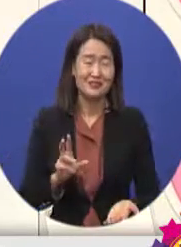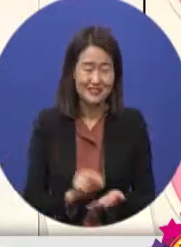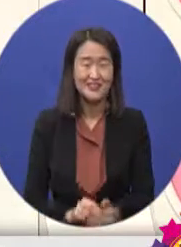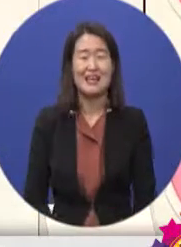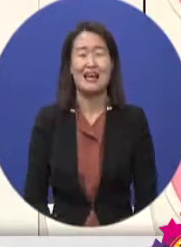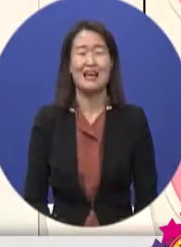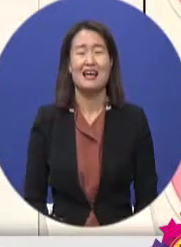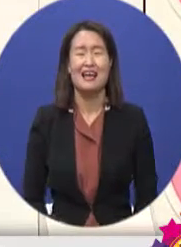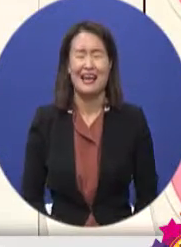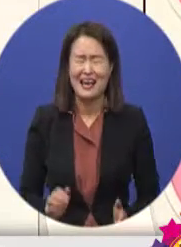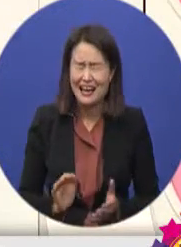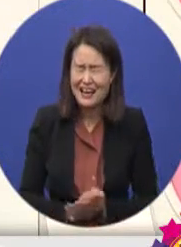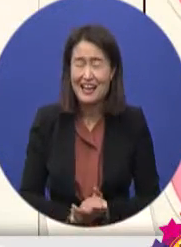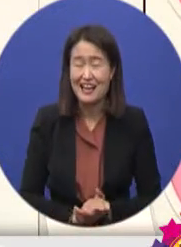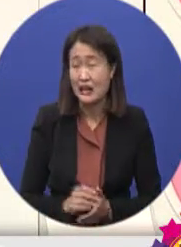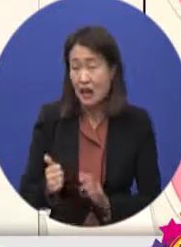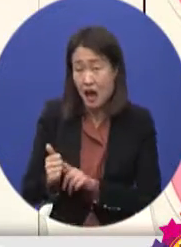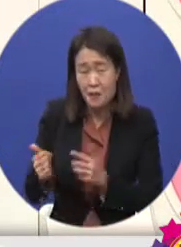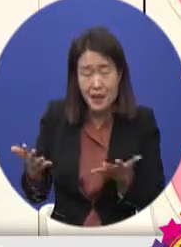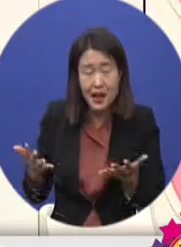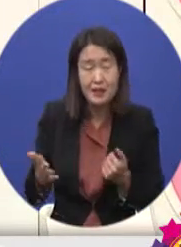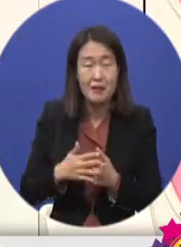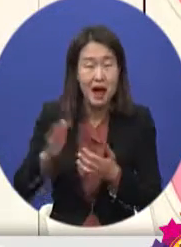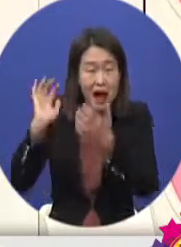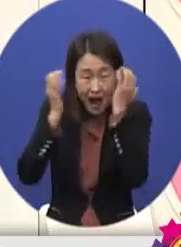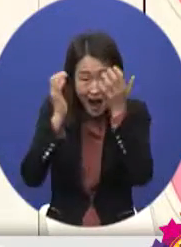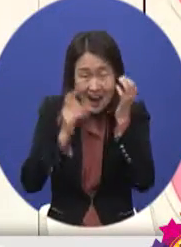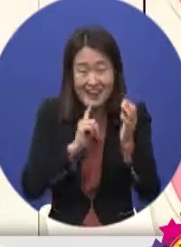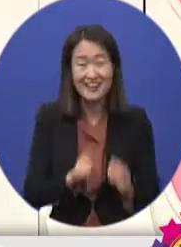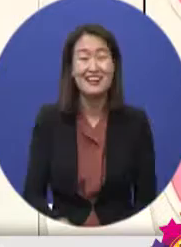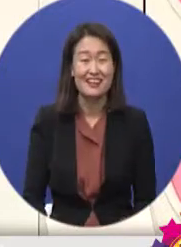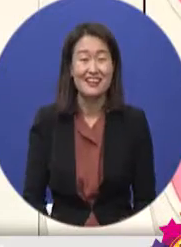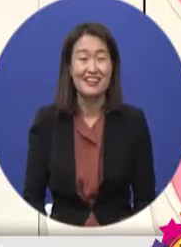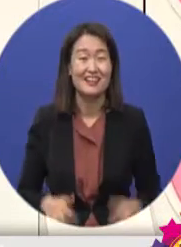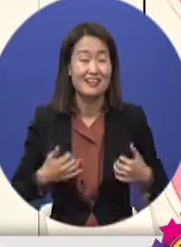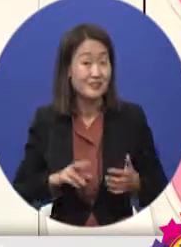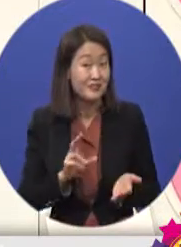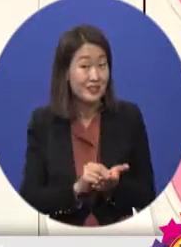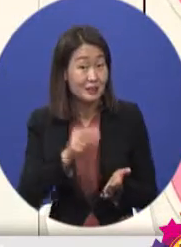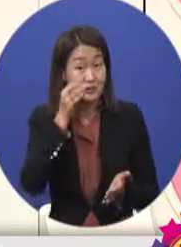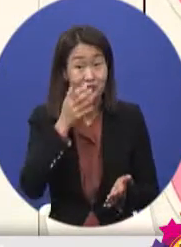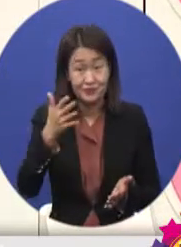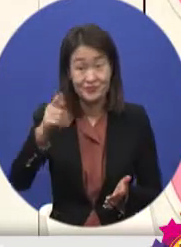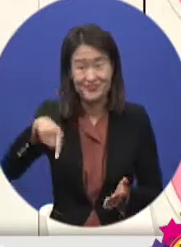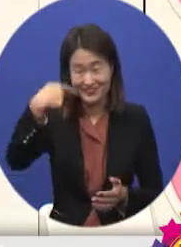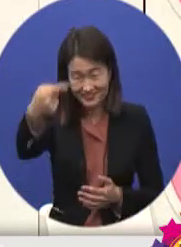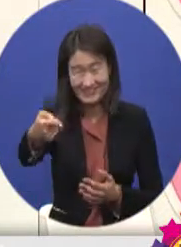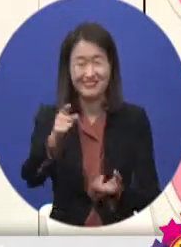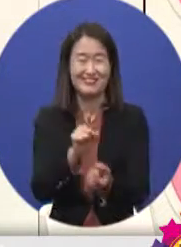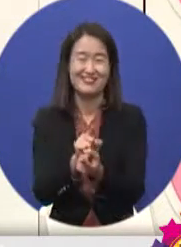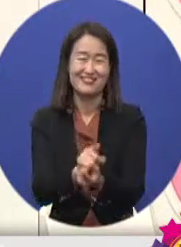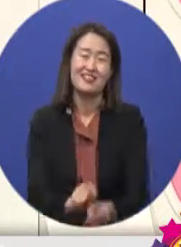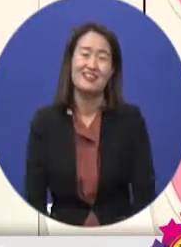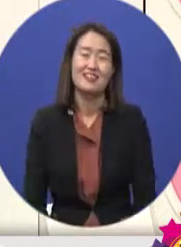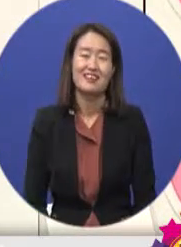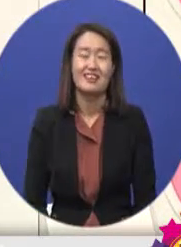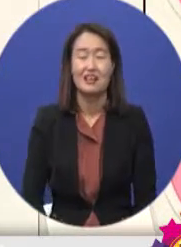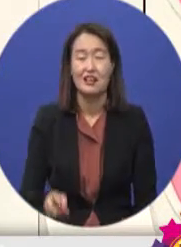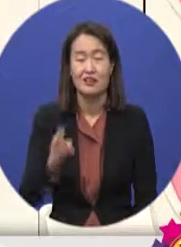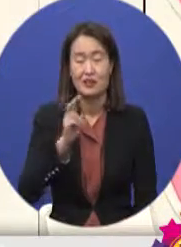아이고, 서정호 씨가 없으니까 제가 헤맵니다. 자, 퀴즈 보내드리고 다음 참가자 모실게요.